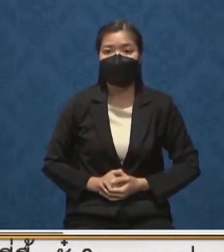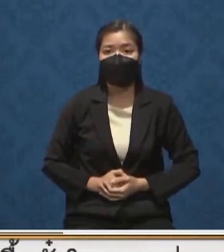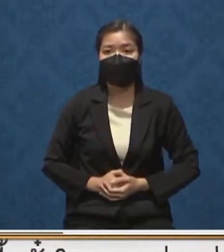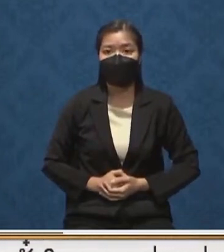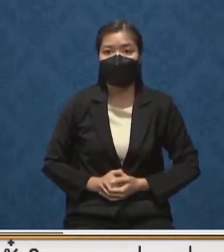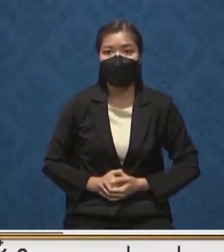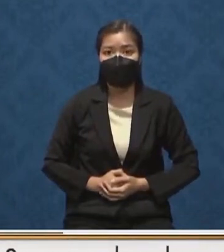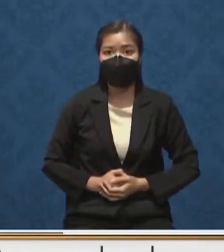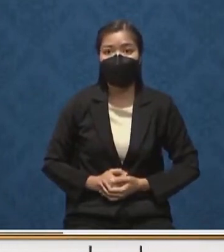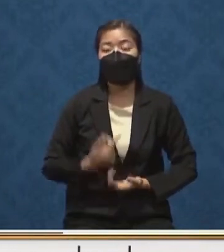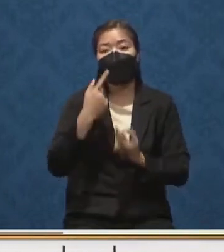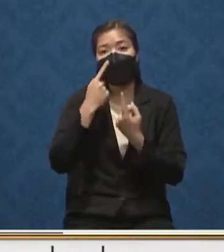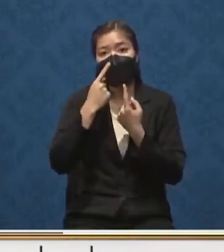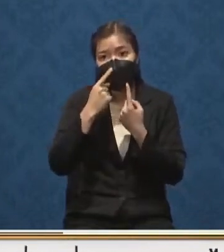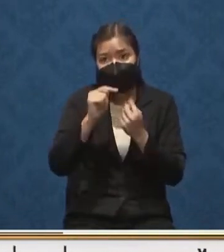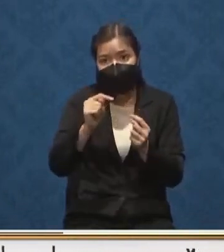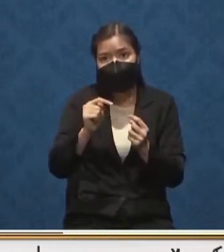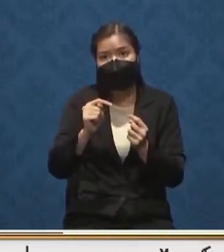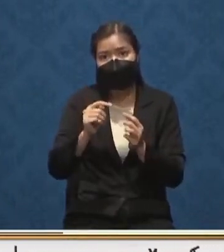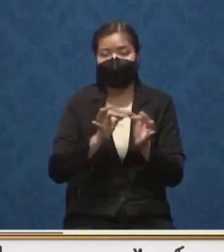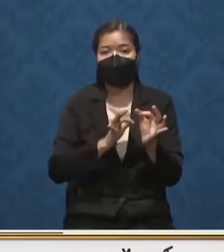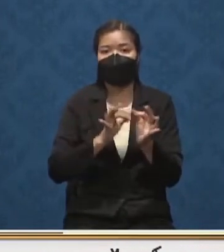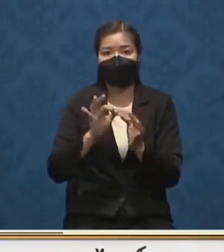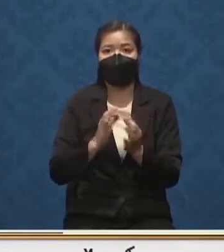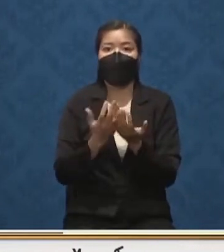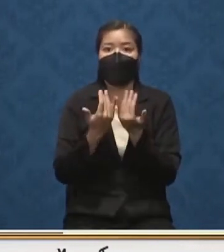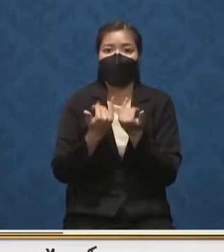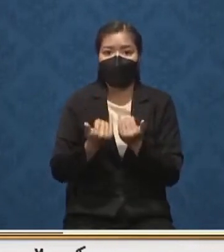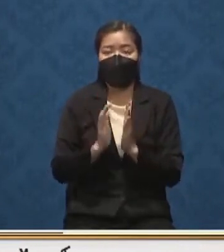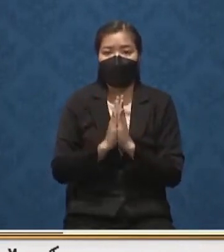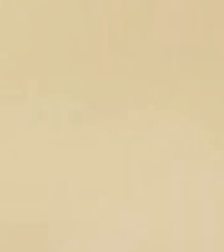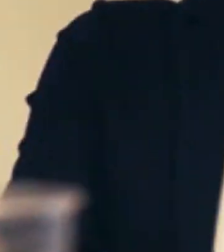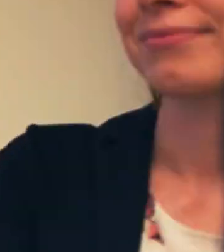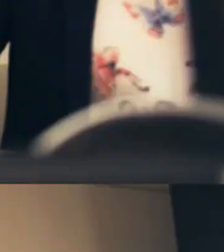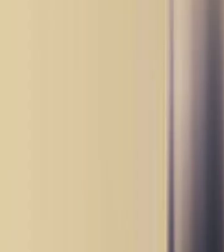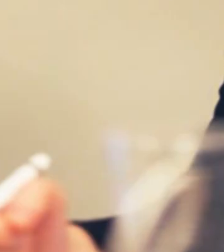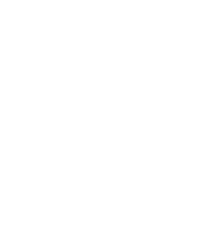อ่อที่มาช่วยตอบกระทูถามขอขอบคุณ